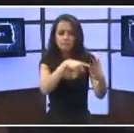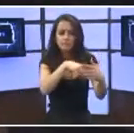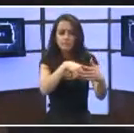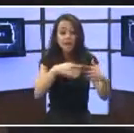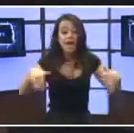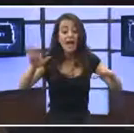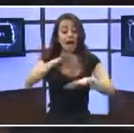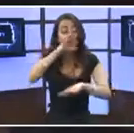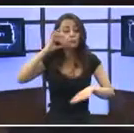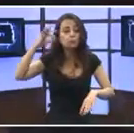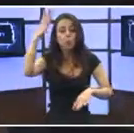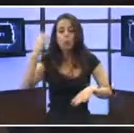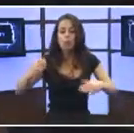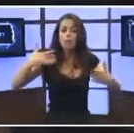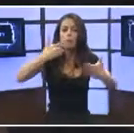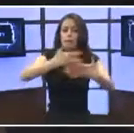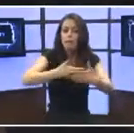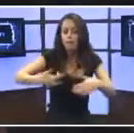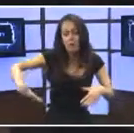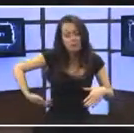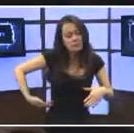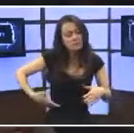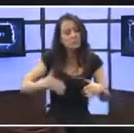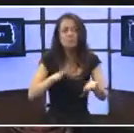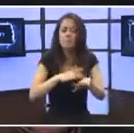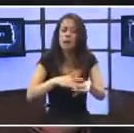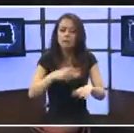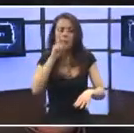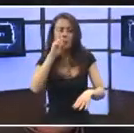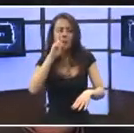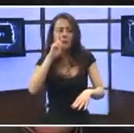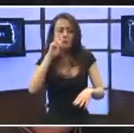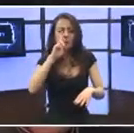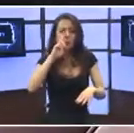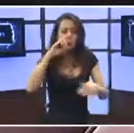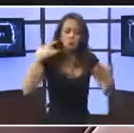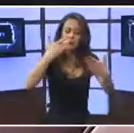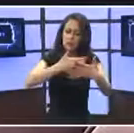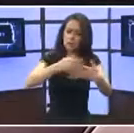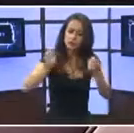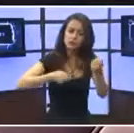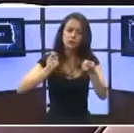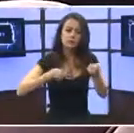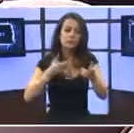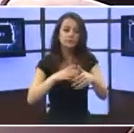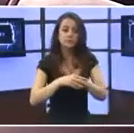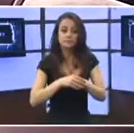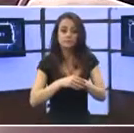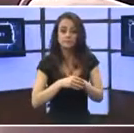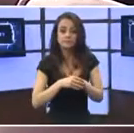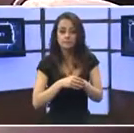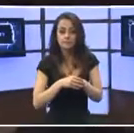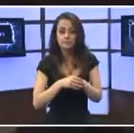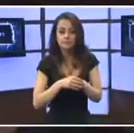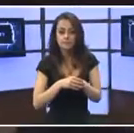herkes mutlu olana kadar hizmet etmek. Sonuna kadar ha, devam diyorsunuz. Bu demek ki 50 yıl belediye başkanlığı yapacağım anlamına gelmez. Bu arada benim sülalemin yarısı